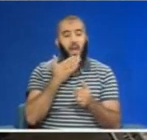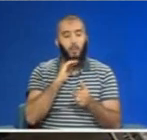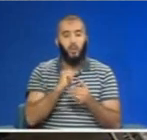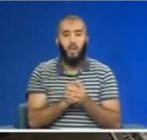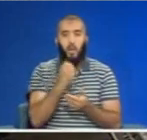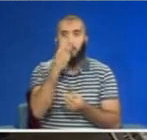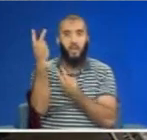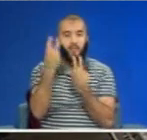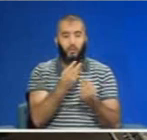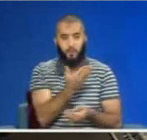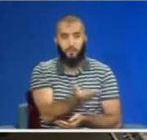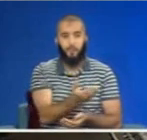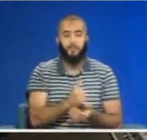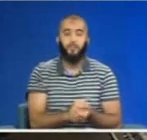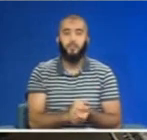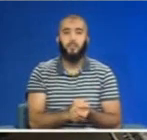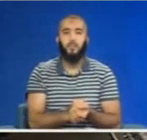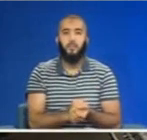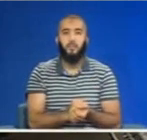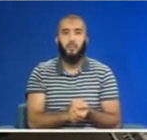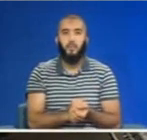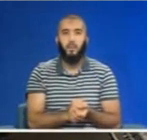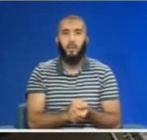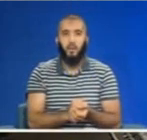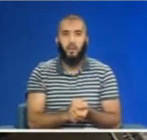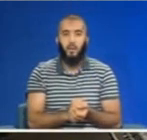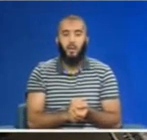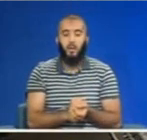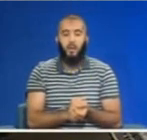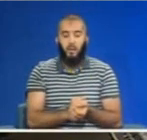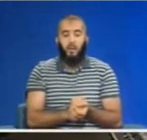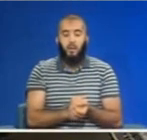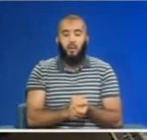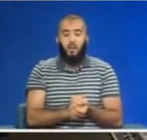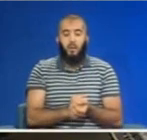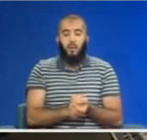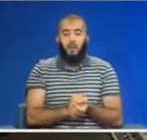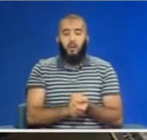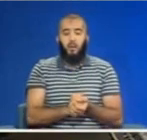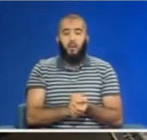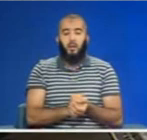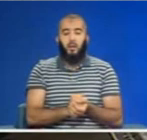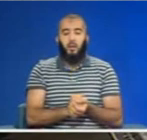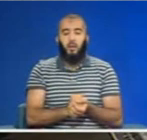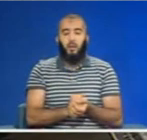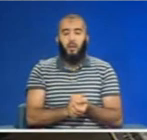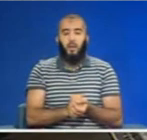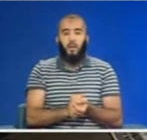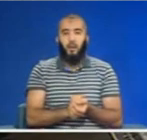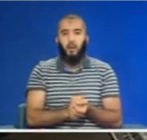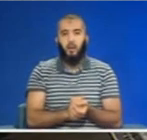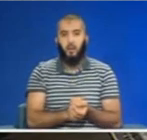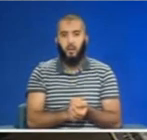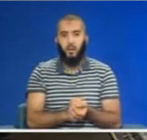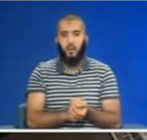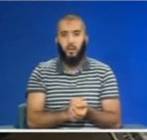مرحبا بك انت. شكرا. الله يسلمك خويا. حبيت نسقسي الشيخ. انا كان فيا حنا كان فينا وحدة